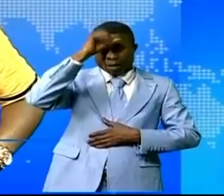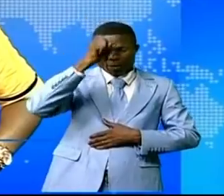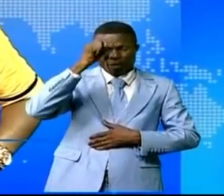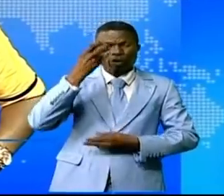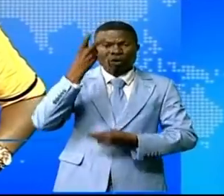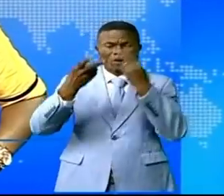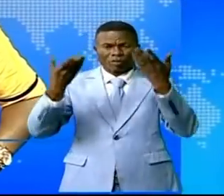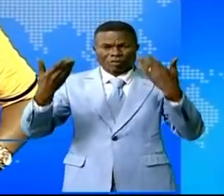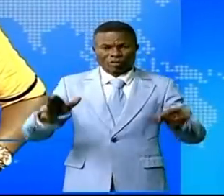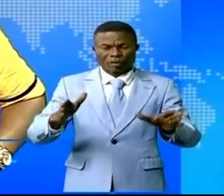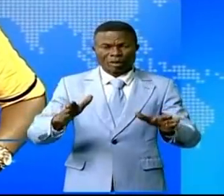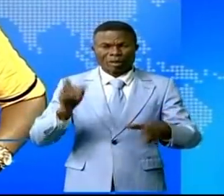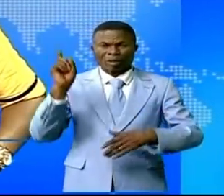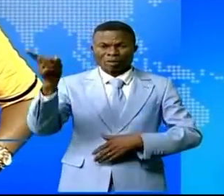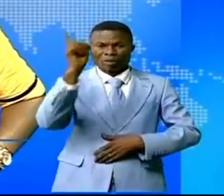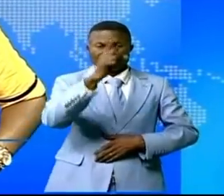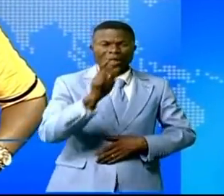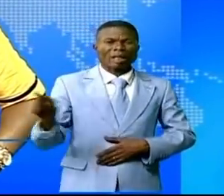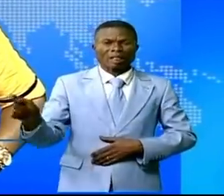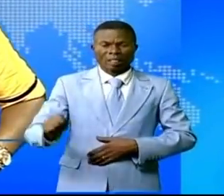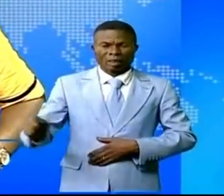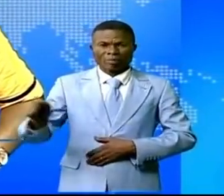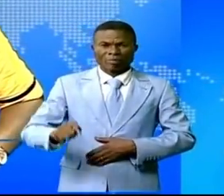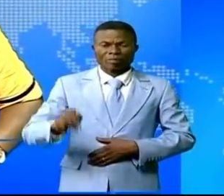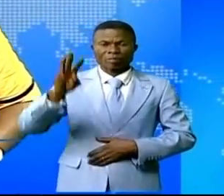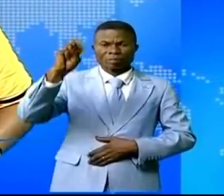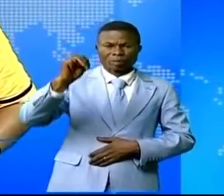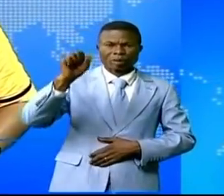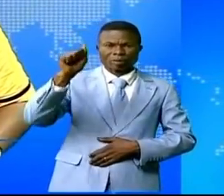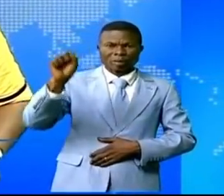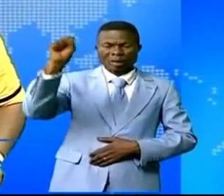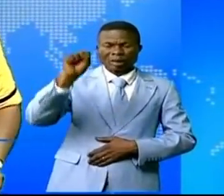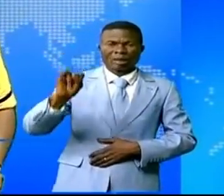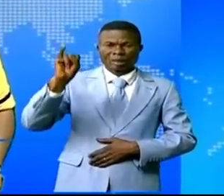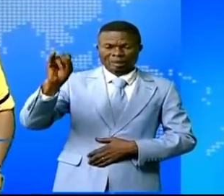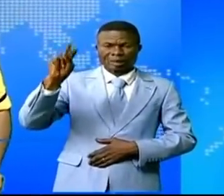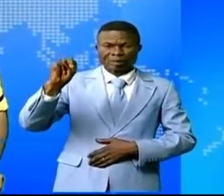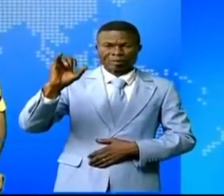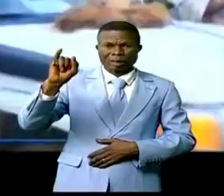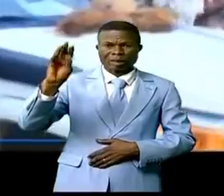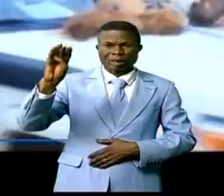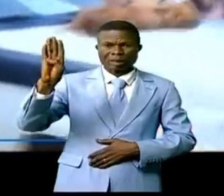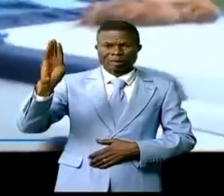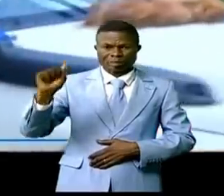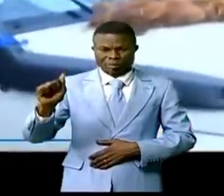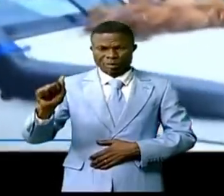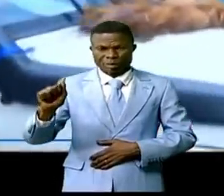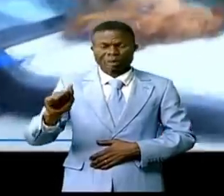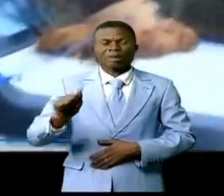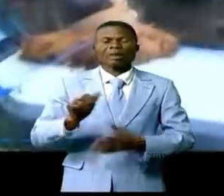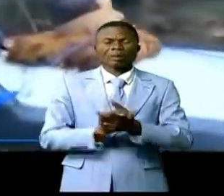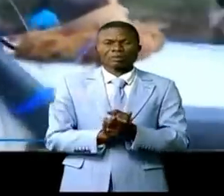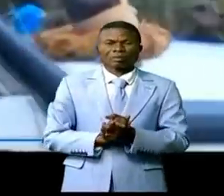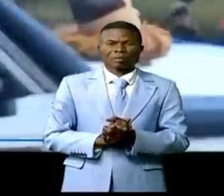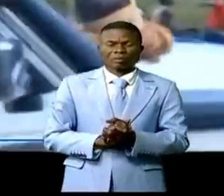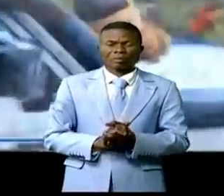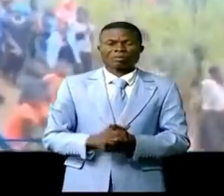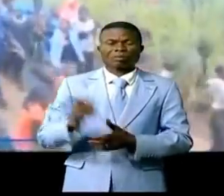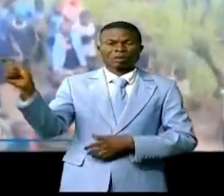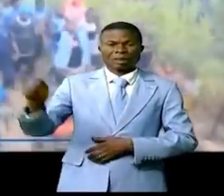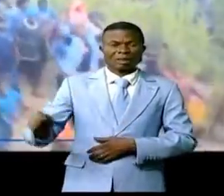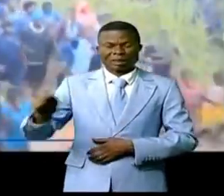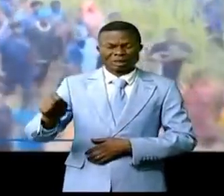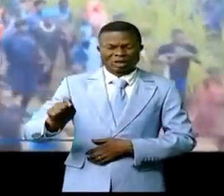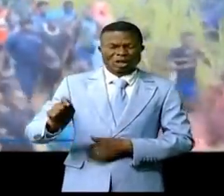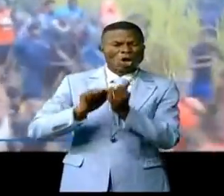visite d'itinérance dans le territoire de Massimanimba, nous informe Serge Mata. De l'administrateur de cette entité